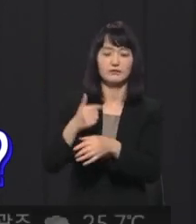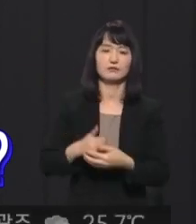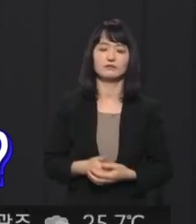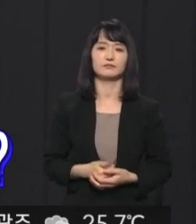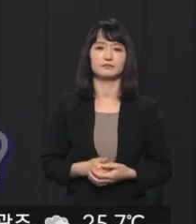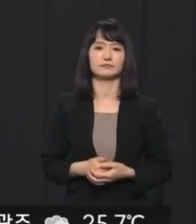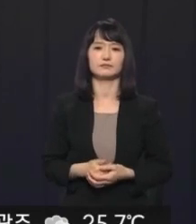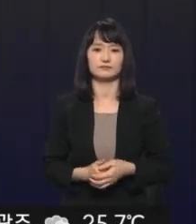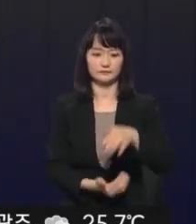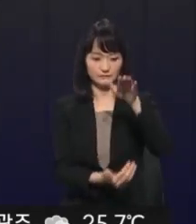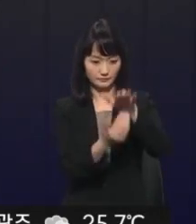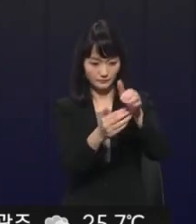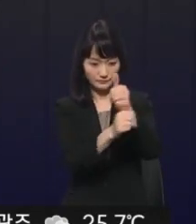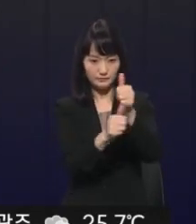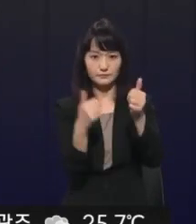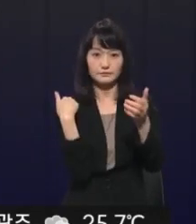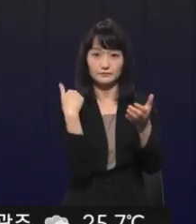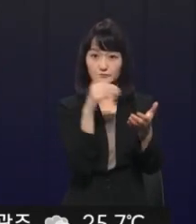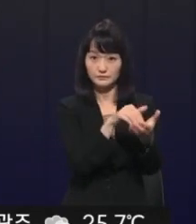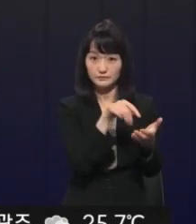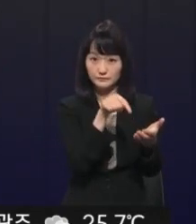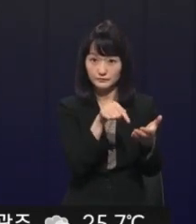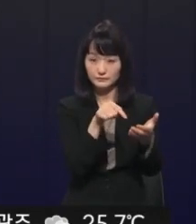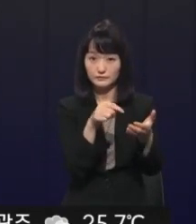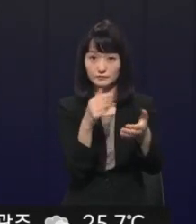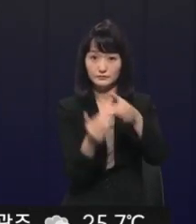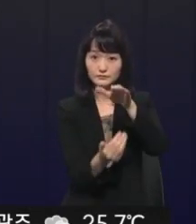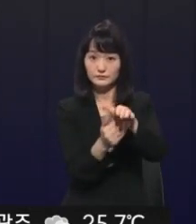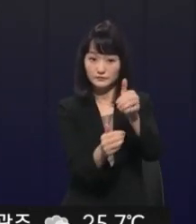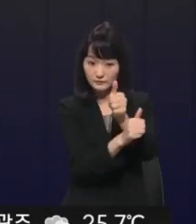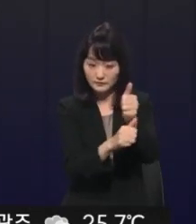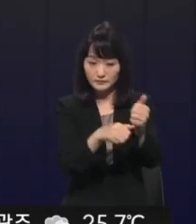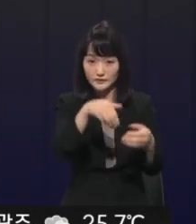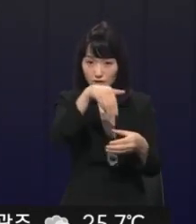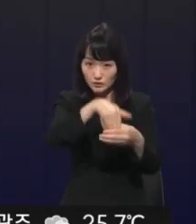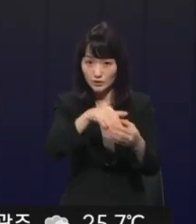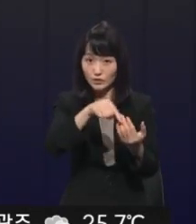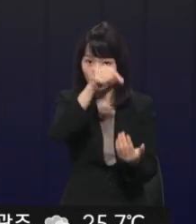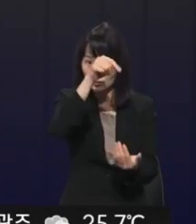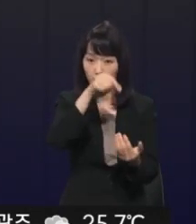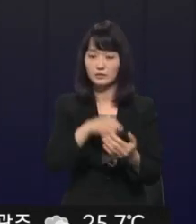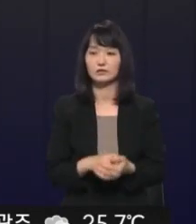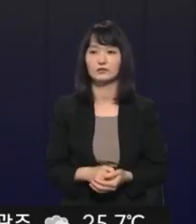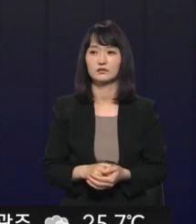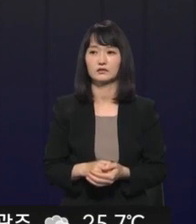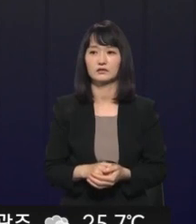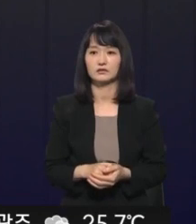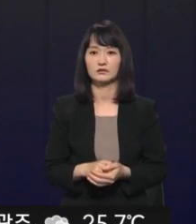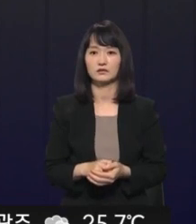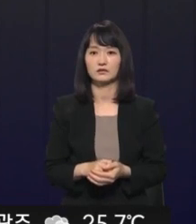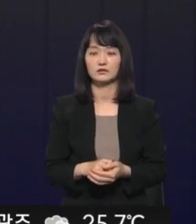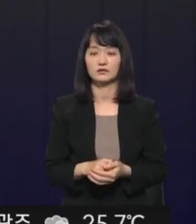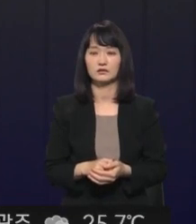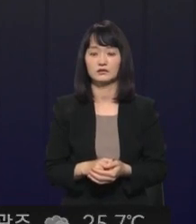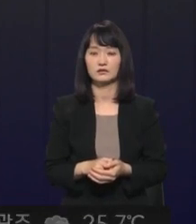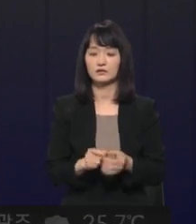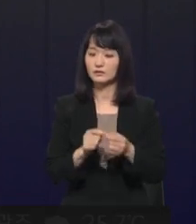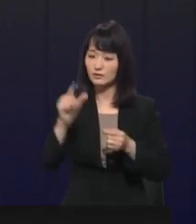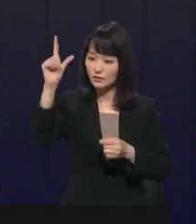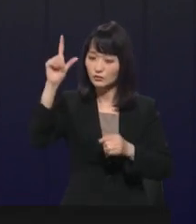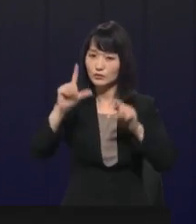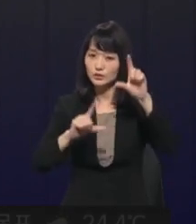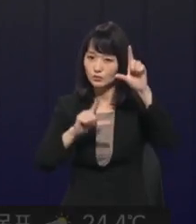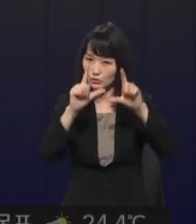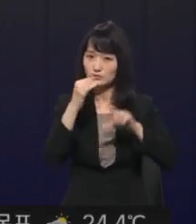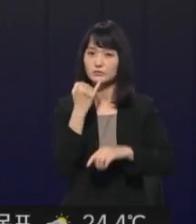그래서 최고위 로 돌아가서 최고 위원들 간 선을 한다해도 전체적인 이 형태에서 나쁘지 않다 이런 판 안까지 들어간 게 아닌가